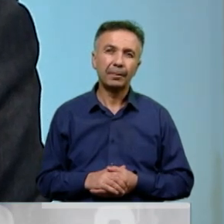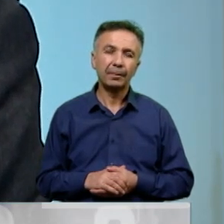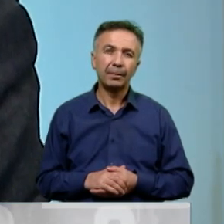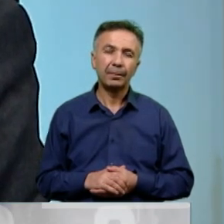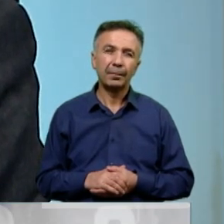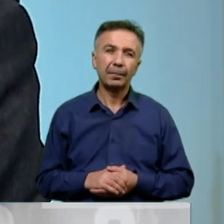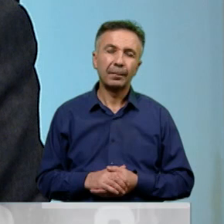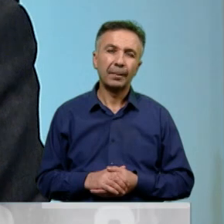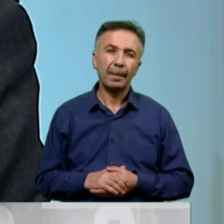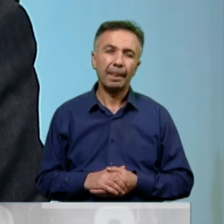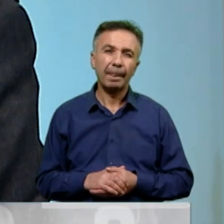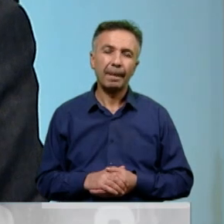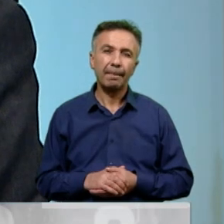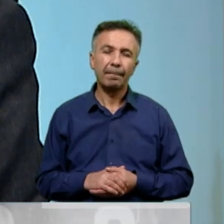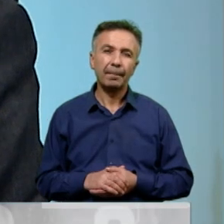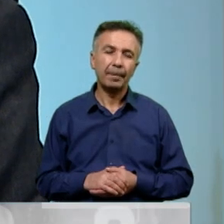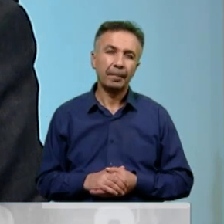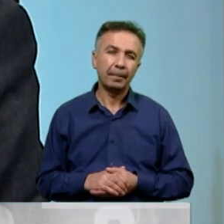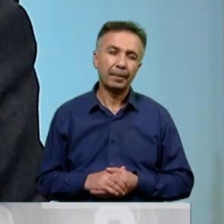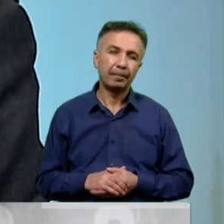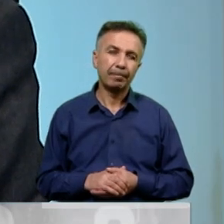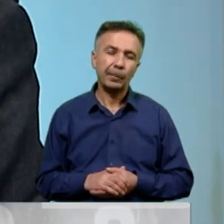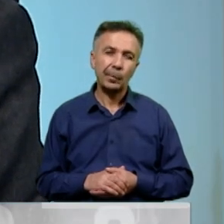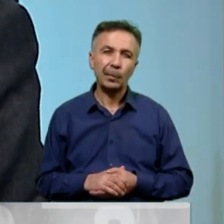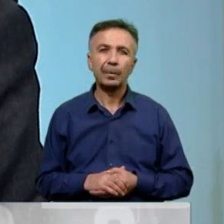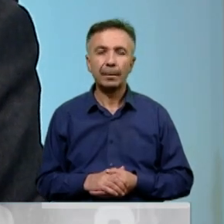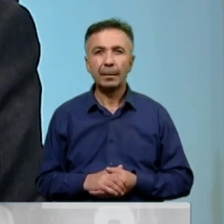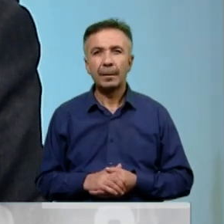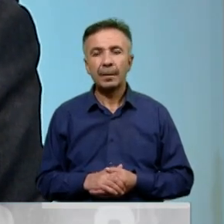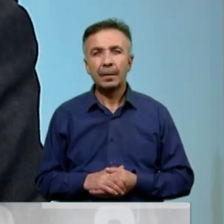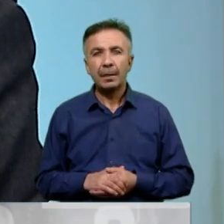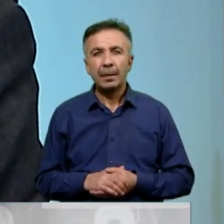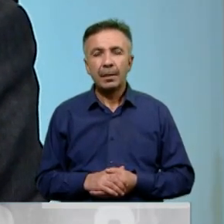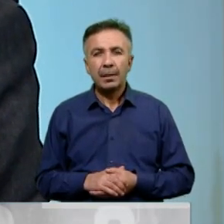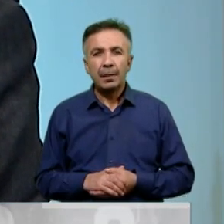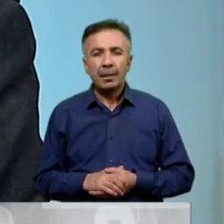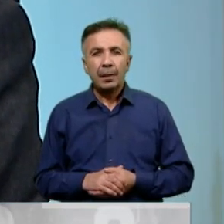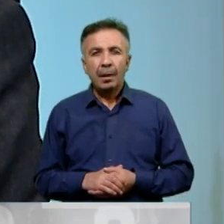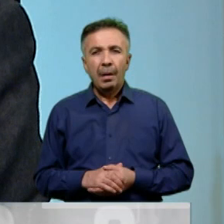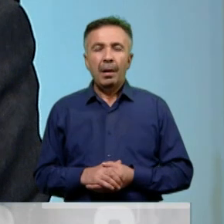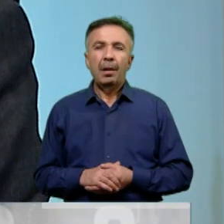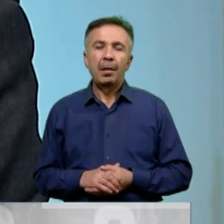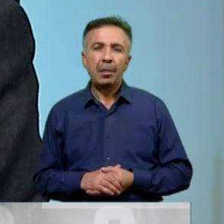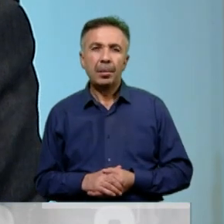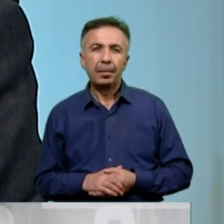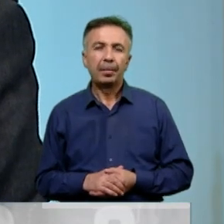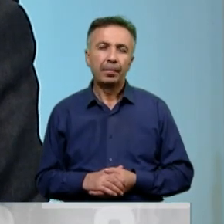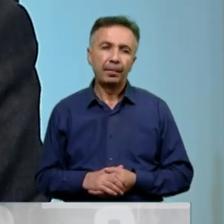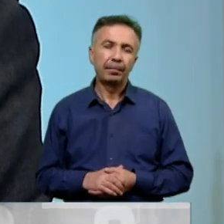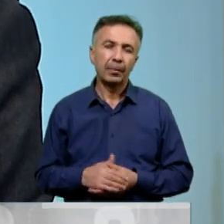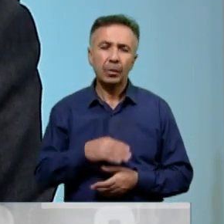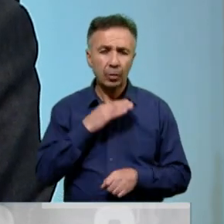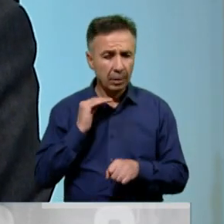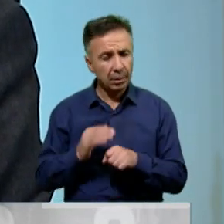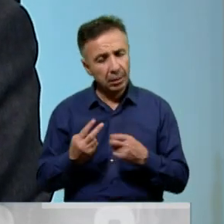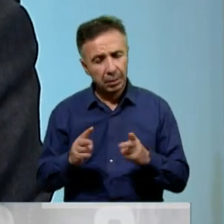Aldığınız borç parayı daha sonra rahat ödeyebiliyorsanız, ki herhalde problem yok, o takdirde kurban